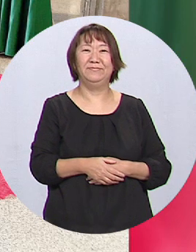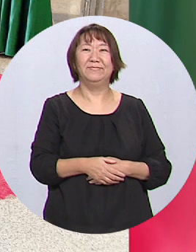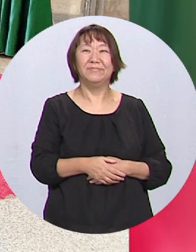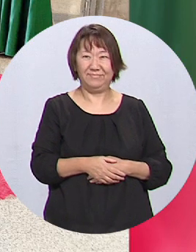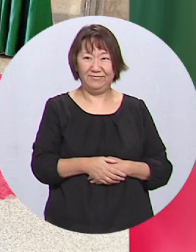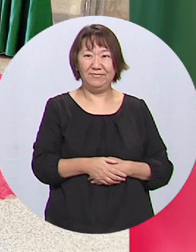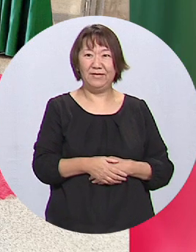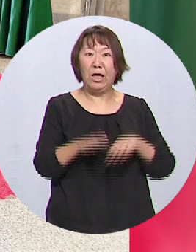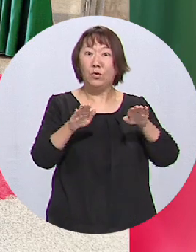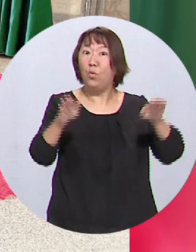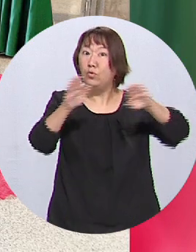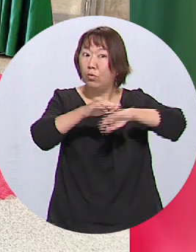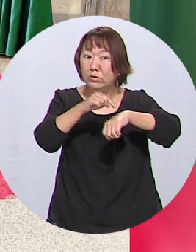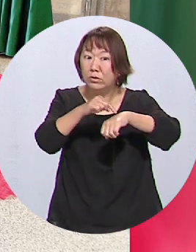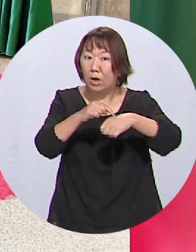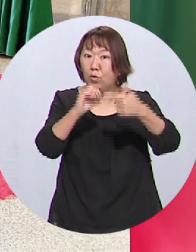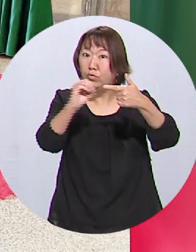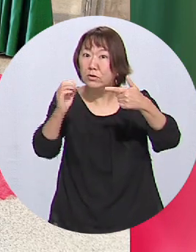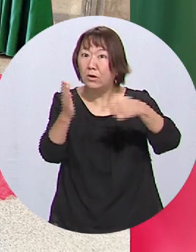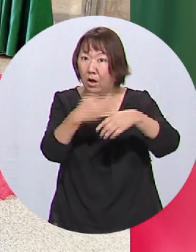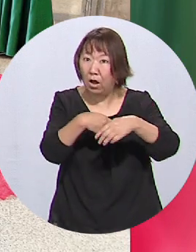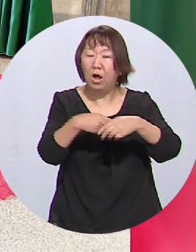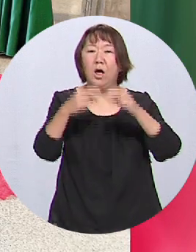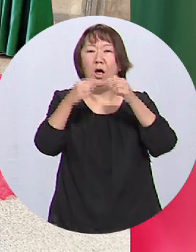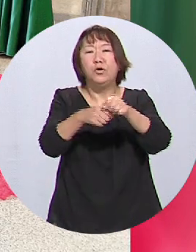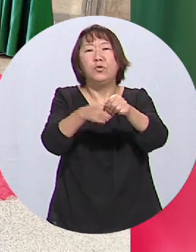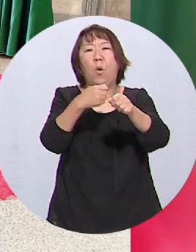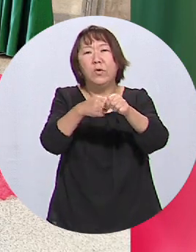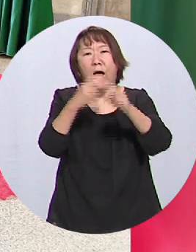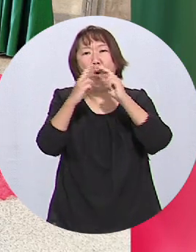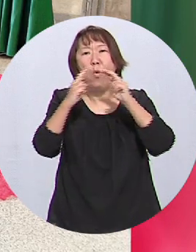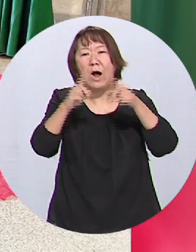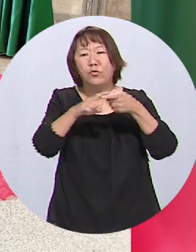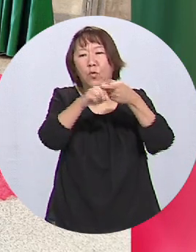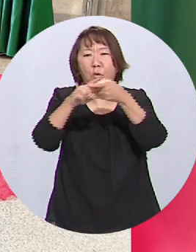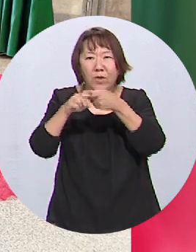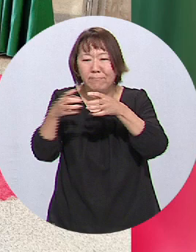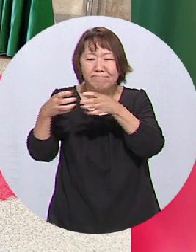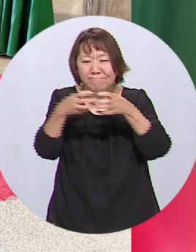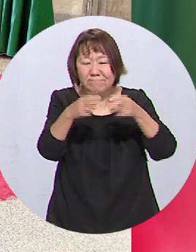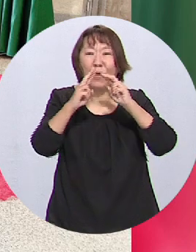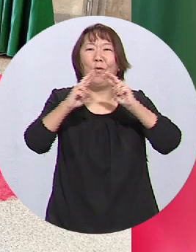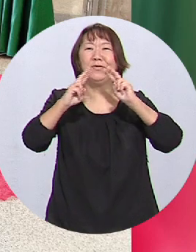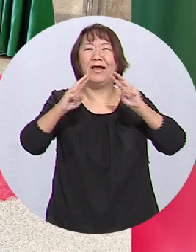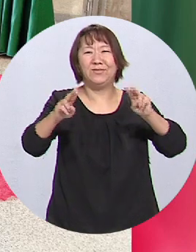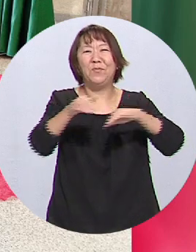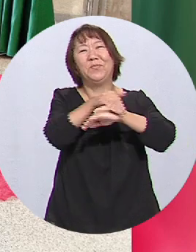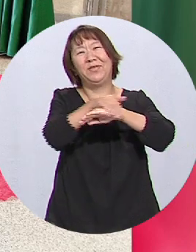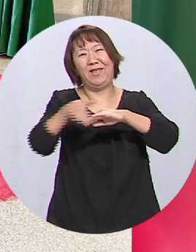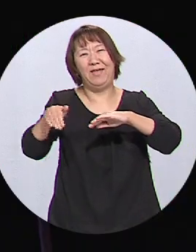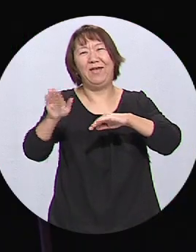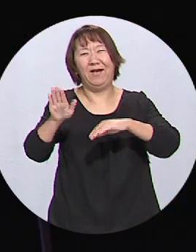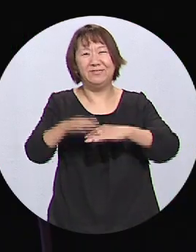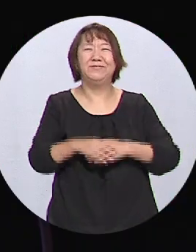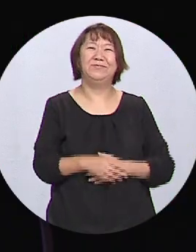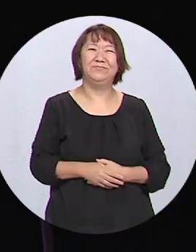また今日夜6時からは行田音楽家協会の皆さんによるコンサートも行われます。